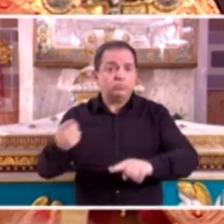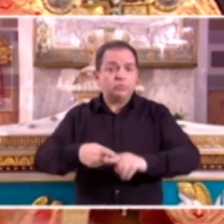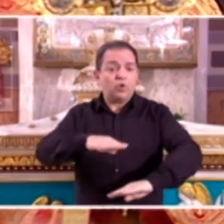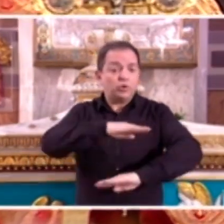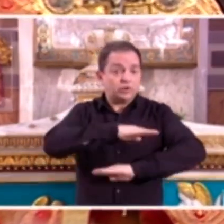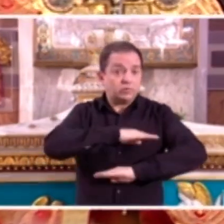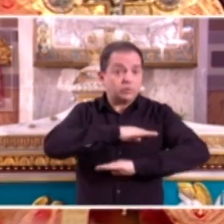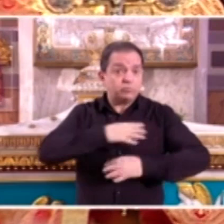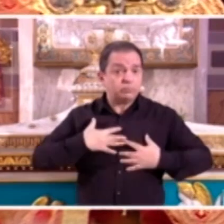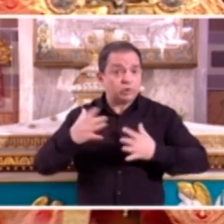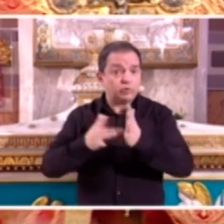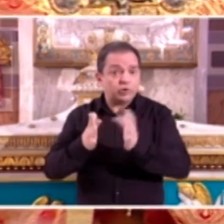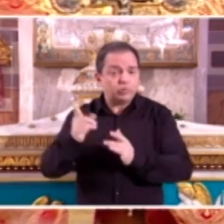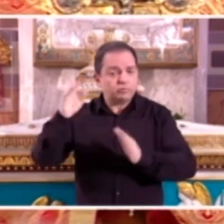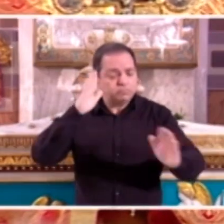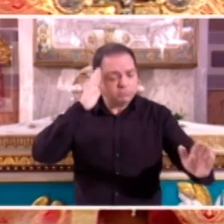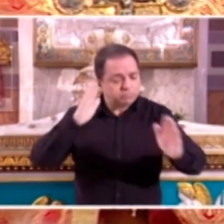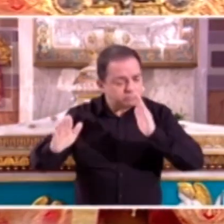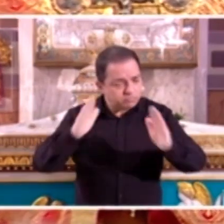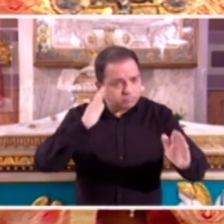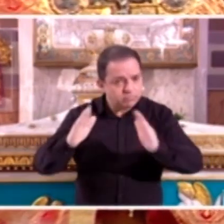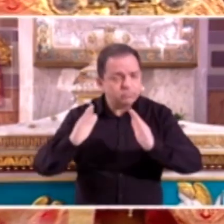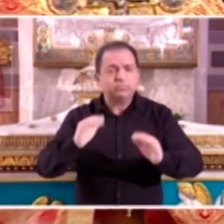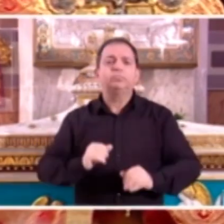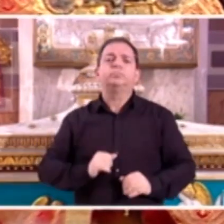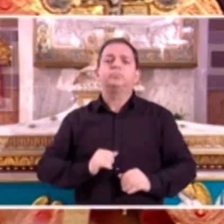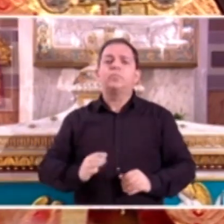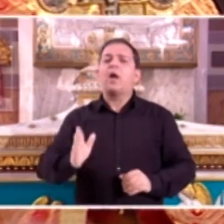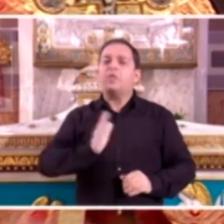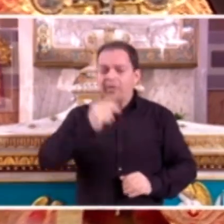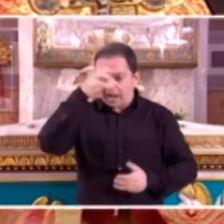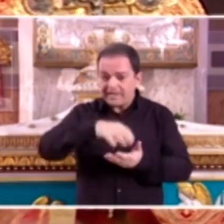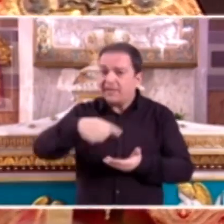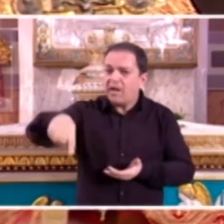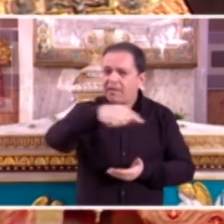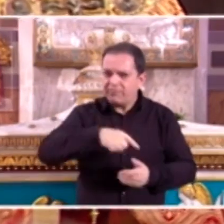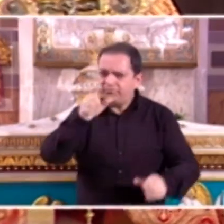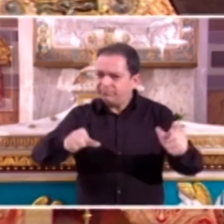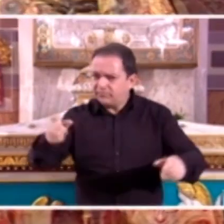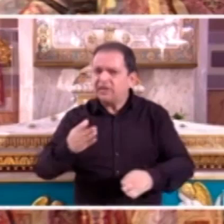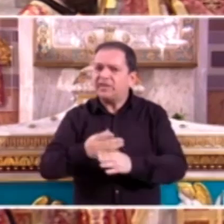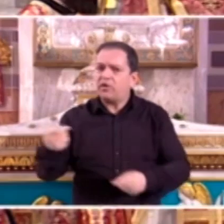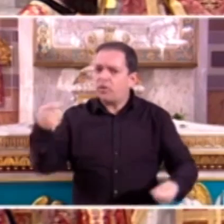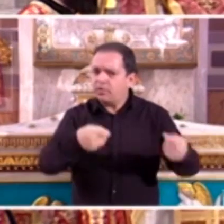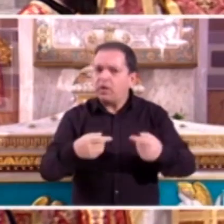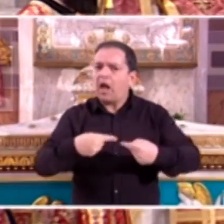του Φιλοχρίστου ημών στρατού, των ενωρητών επιτρόπων